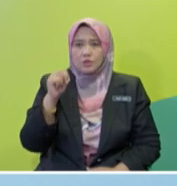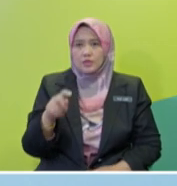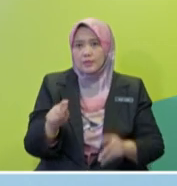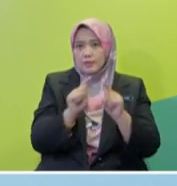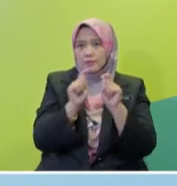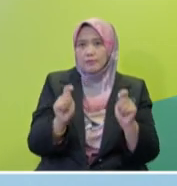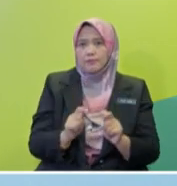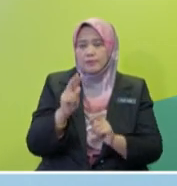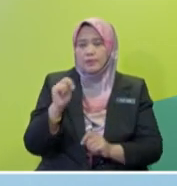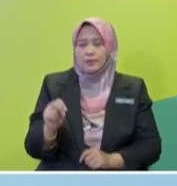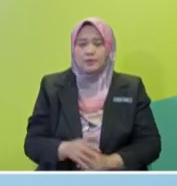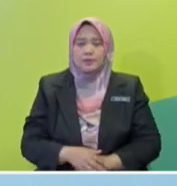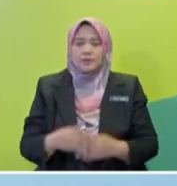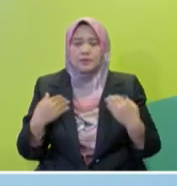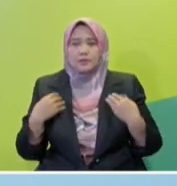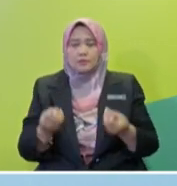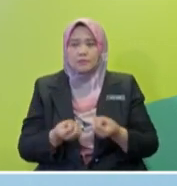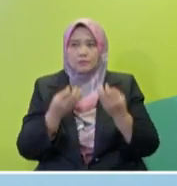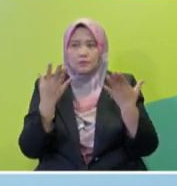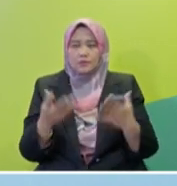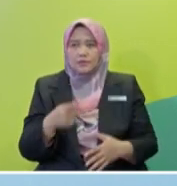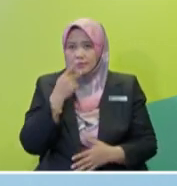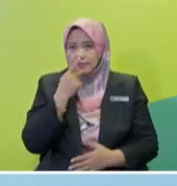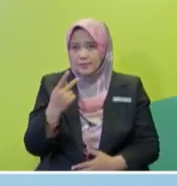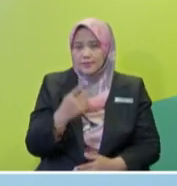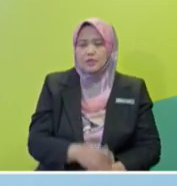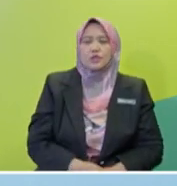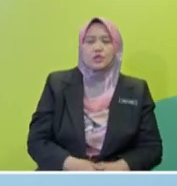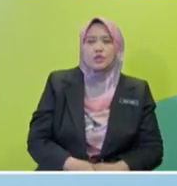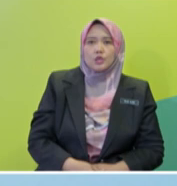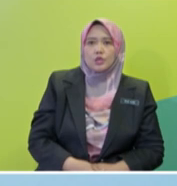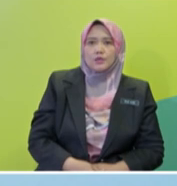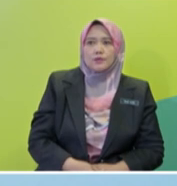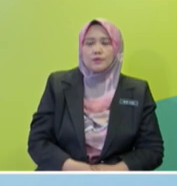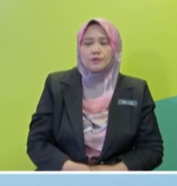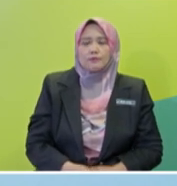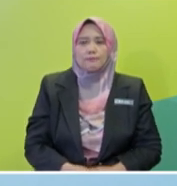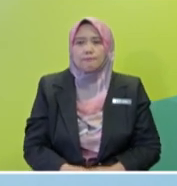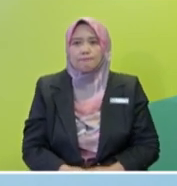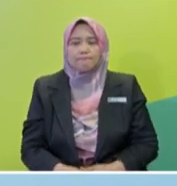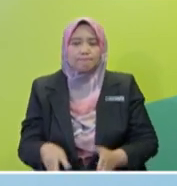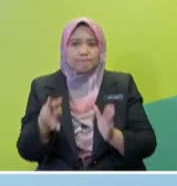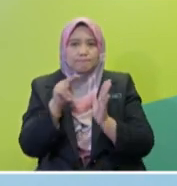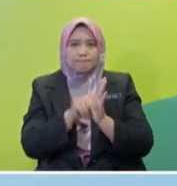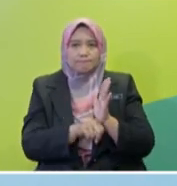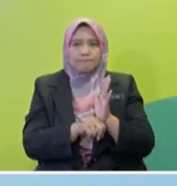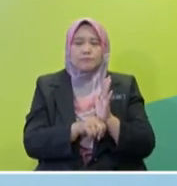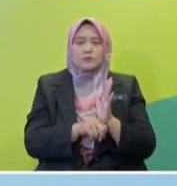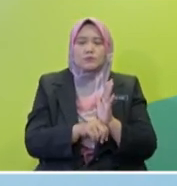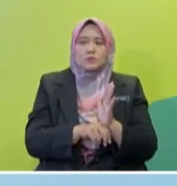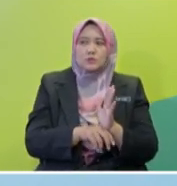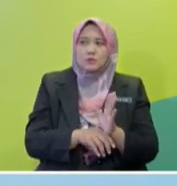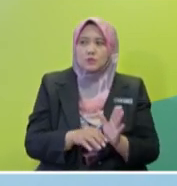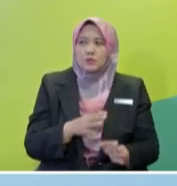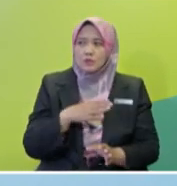banyak khasiat buah-buahan tempat dan juga murah jika dibandingkan dengan buah-buahan yang diimpor dan kebanyakan